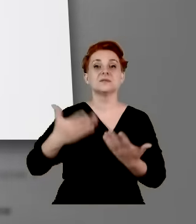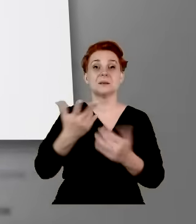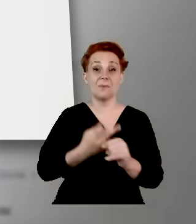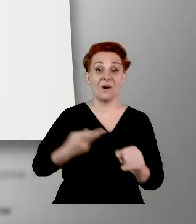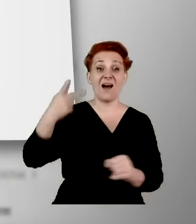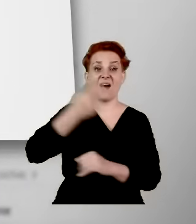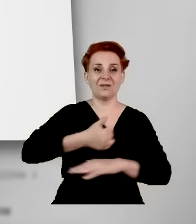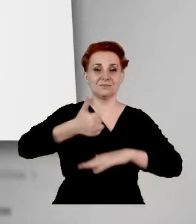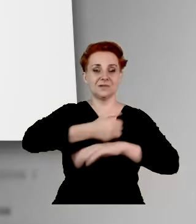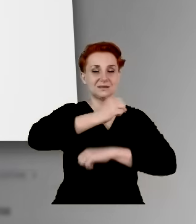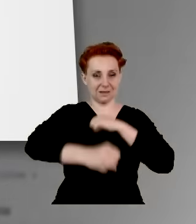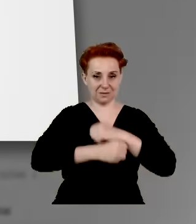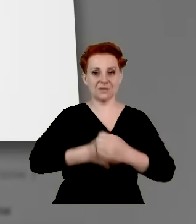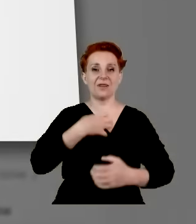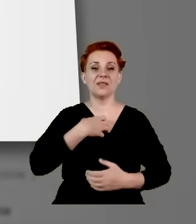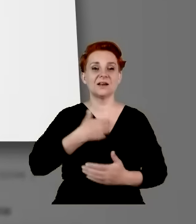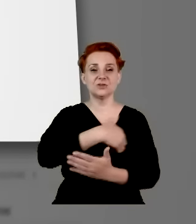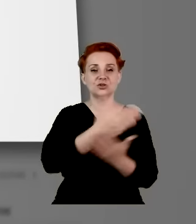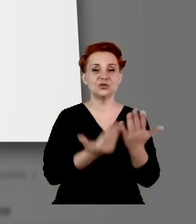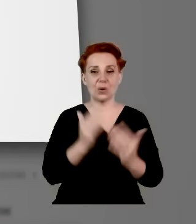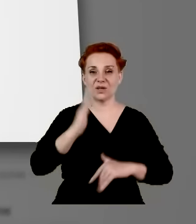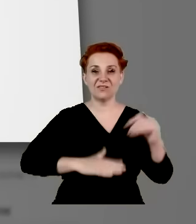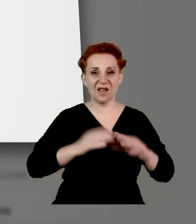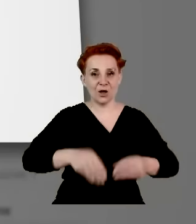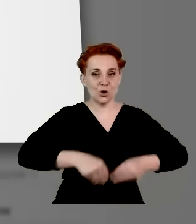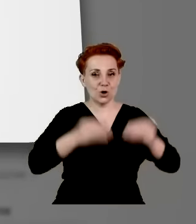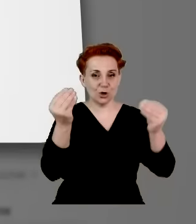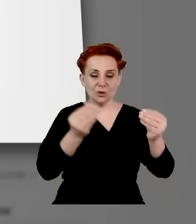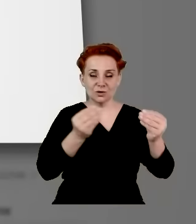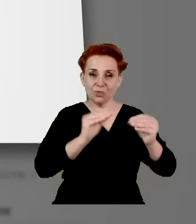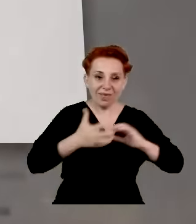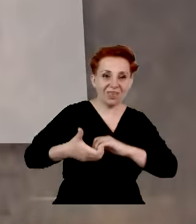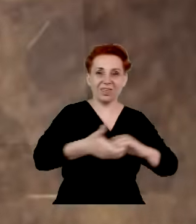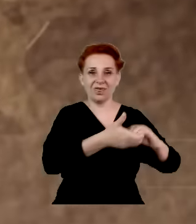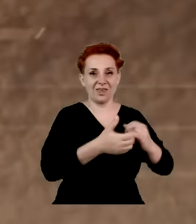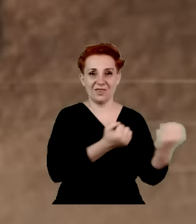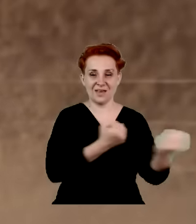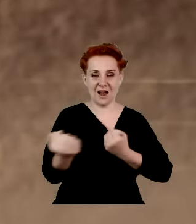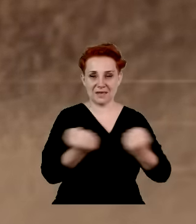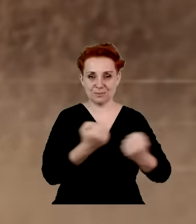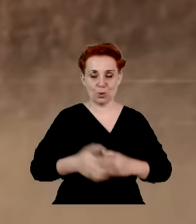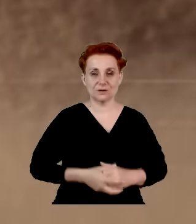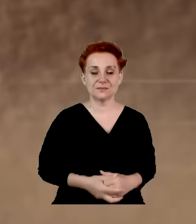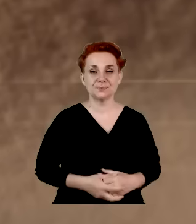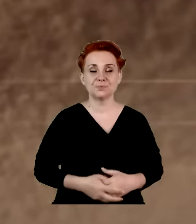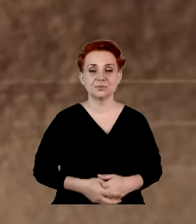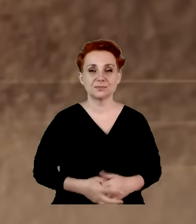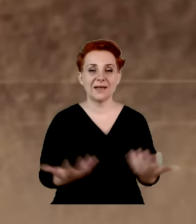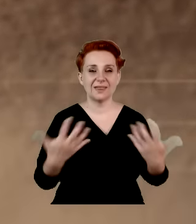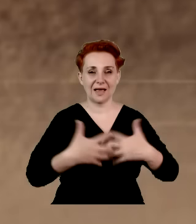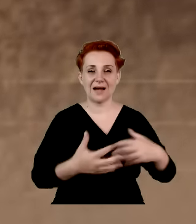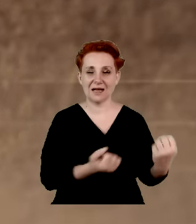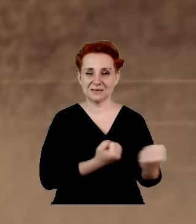bo świat tym żyje. Wiemy, że żyje tym wielu naszych widzów w Poznaniu pod siedzibą Platformy Obywatelskiej